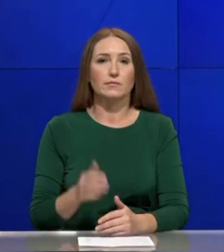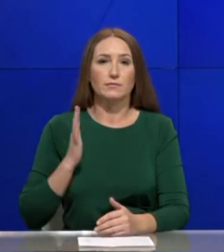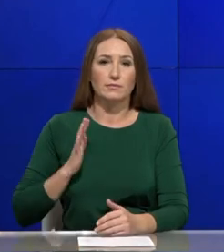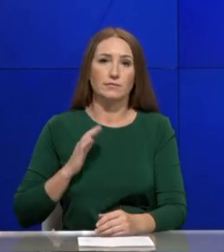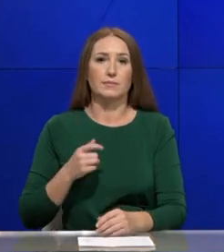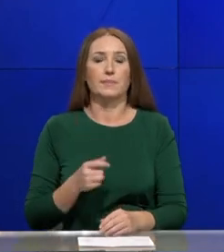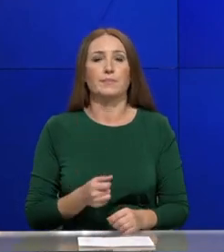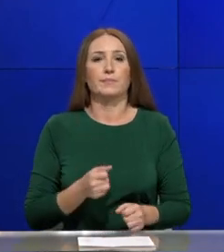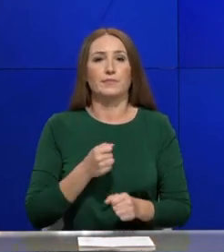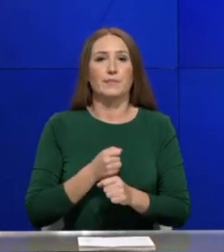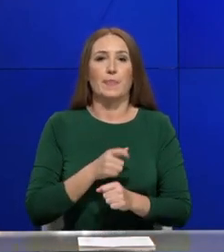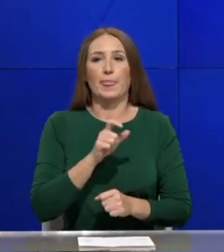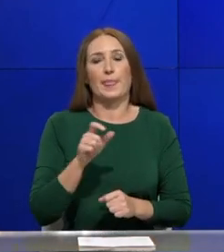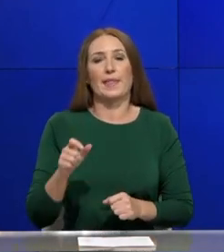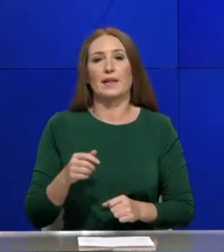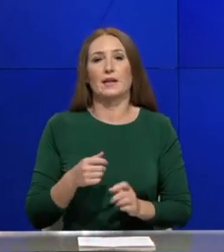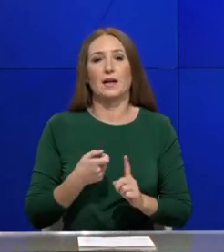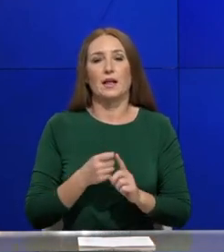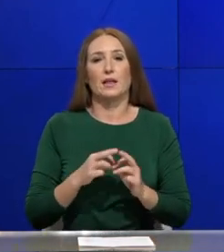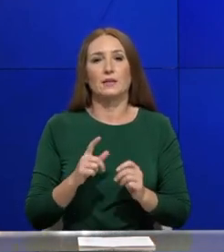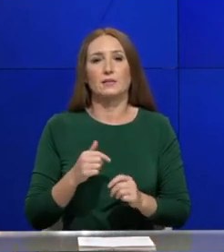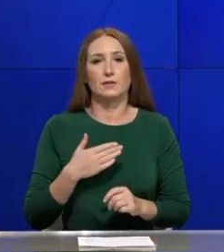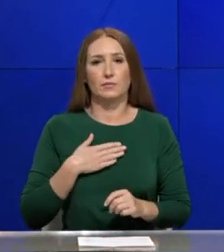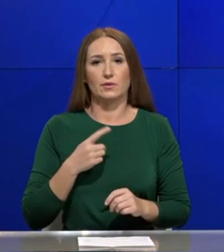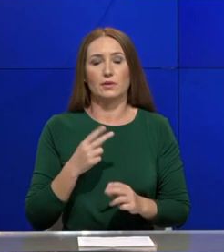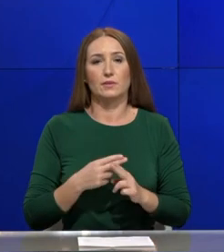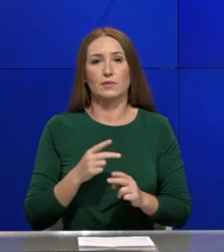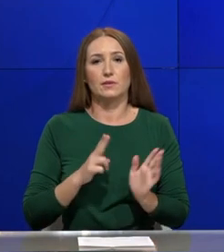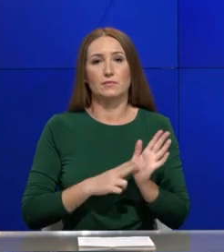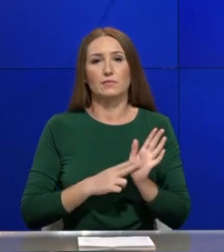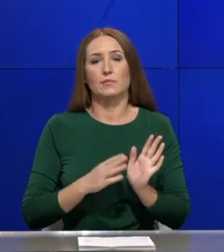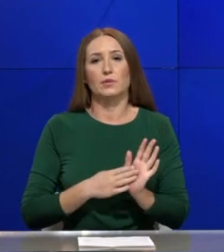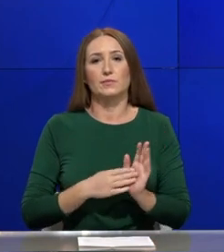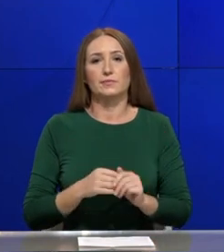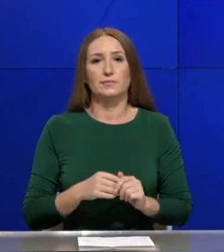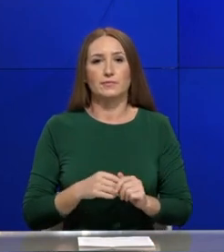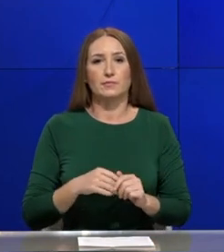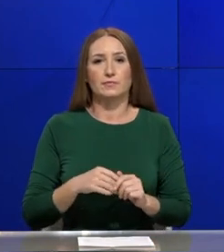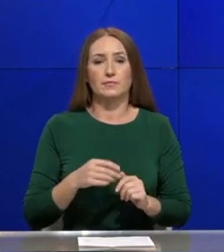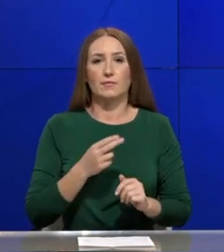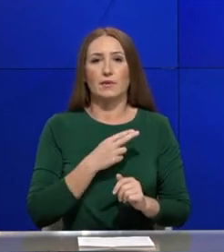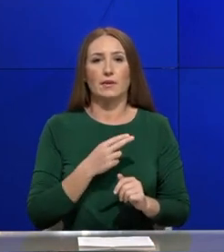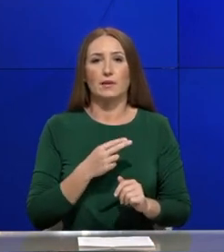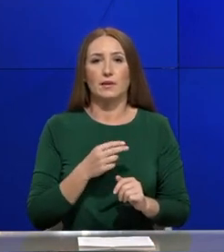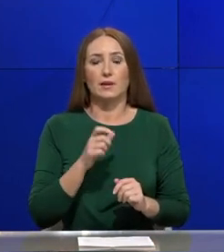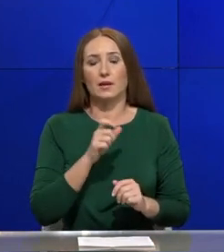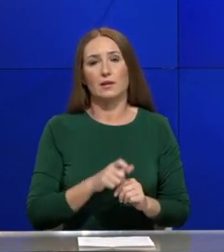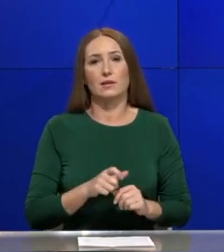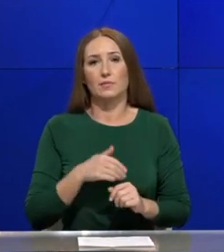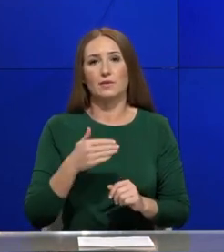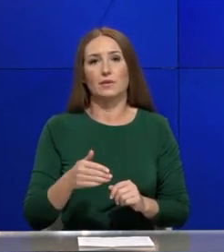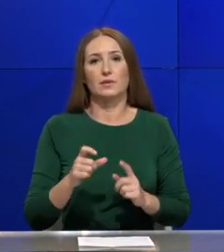Poštovani građani Kalesije, moje ime je Nermin Mujkanović. Kandidat sam ispred stranke Demokratske